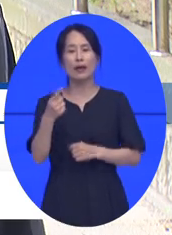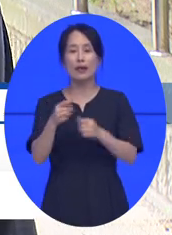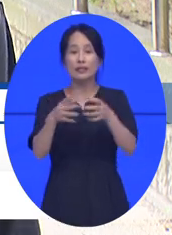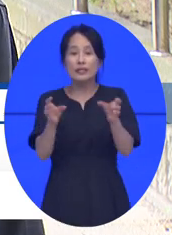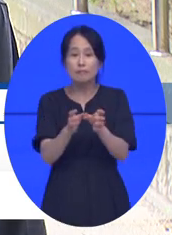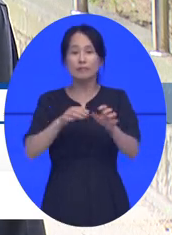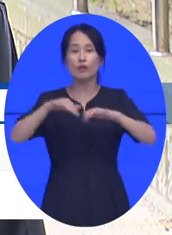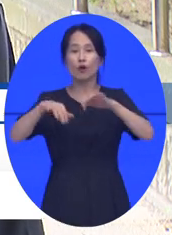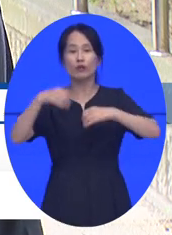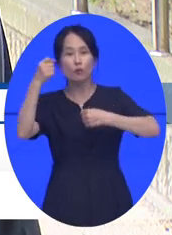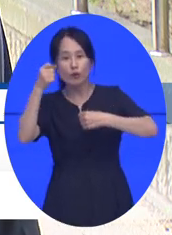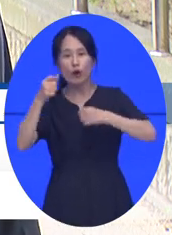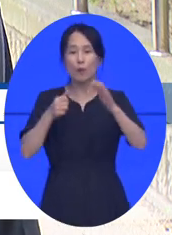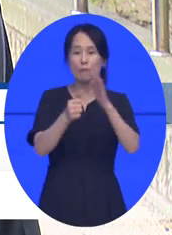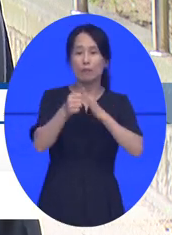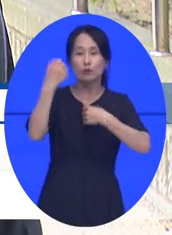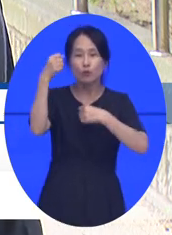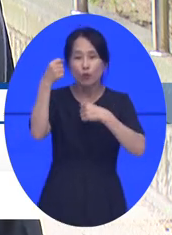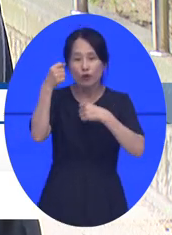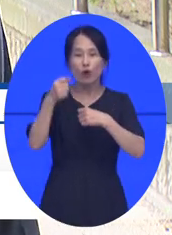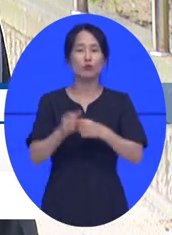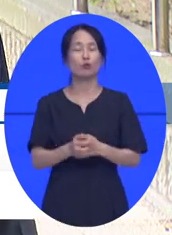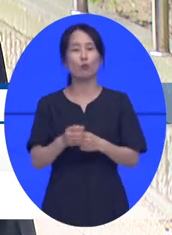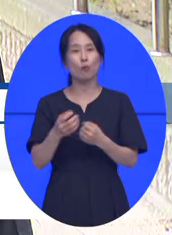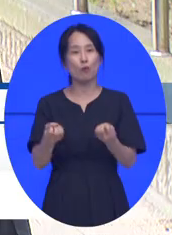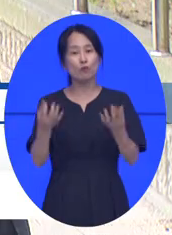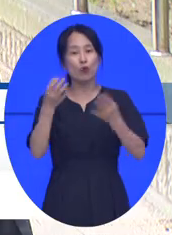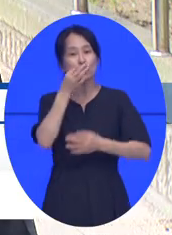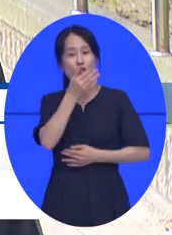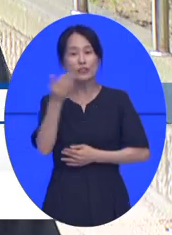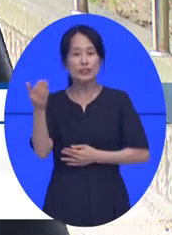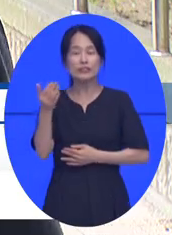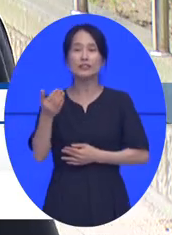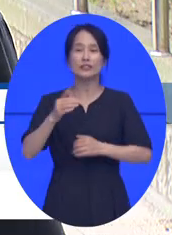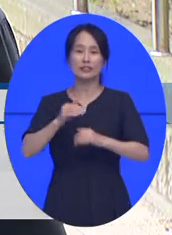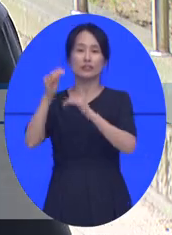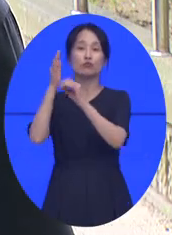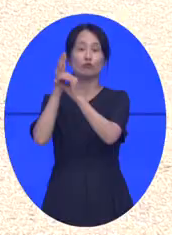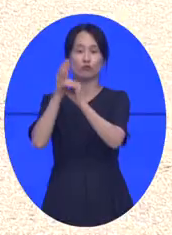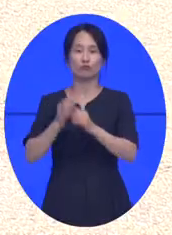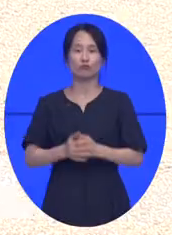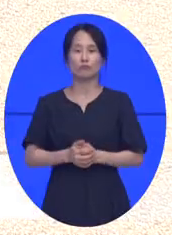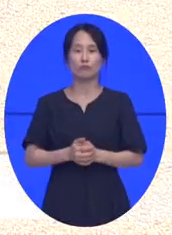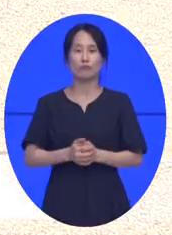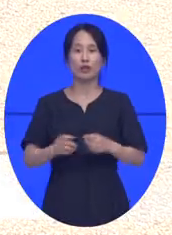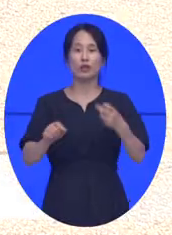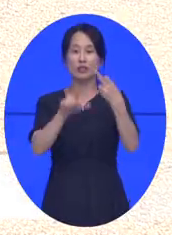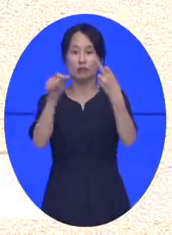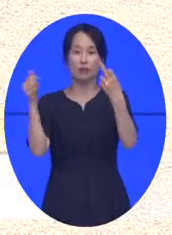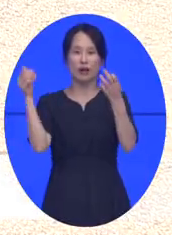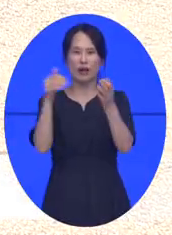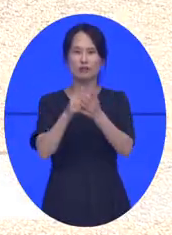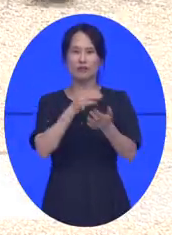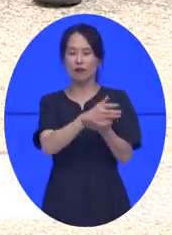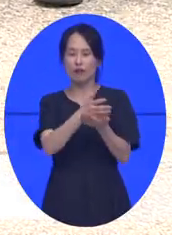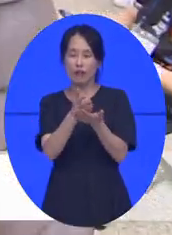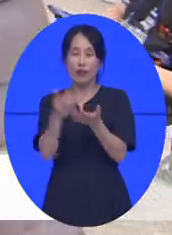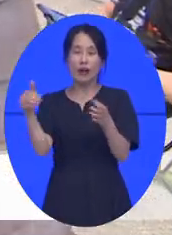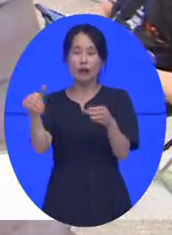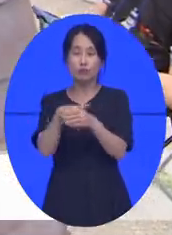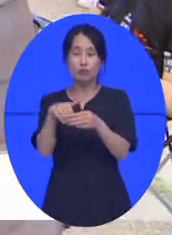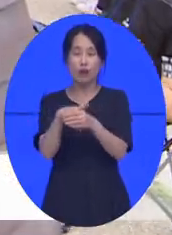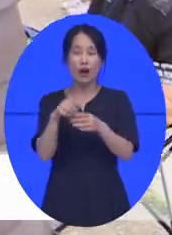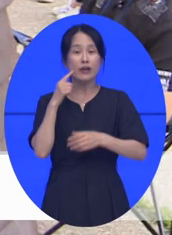팀들이 거리 공연, 그리고 박물 공연, 방문 공연, 그리고 전시 사업들을 지금 진행하고 있습니다. 올해 12월까지 다양한